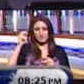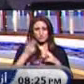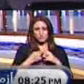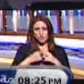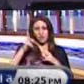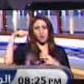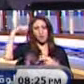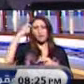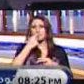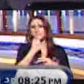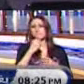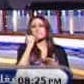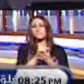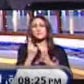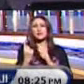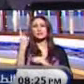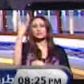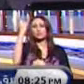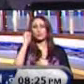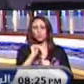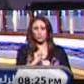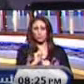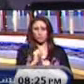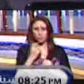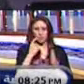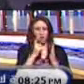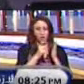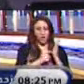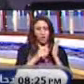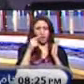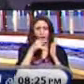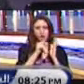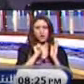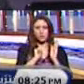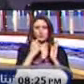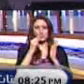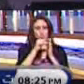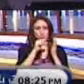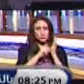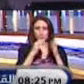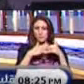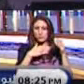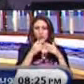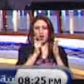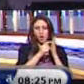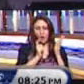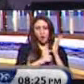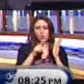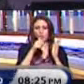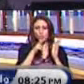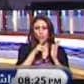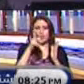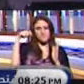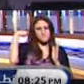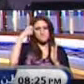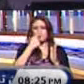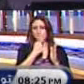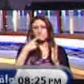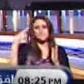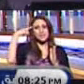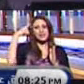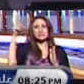لرئيس الجمهورية وحده ويستمد من القانون وليس الدستور. وتضمن ايضا تقرير الطعن ان الحكم باعادة